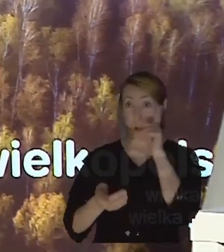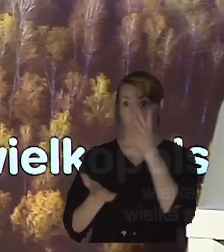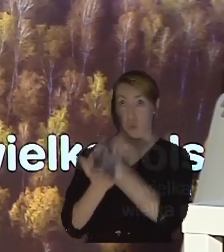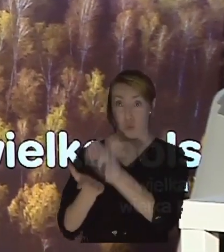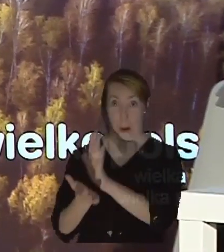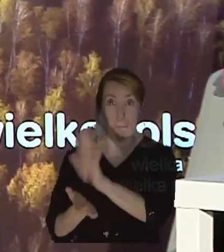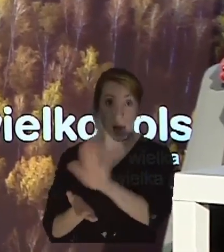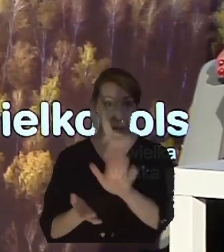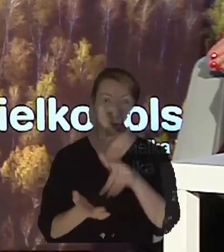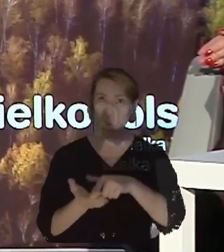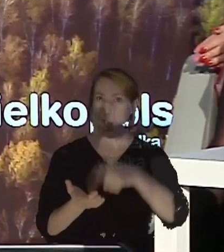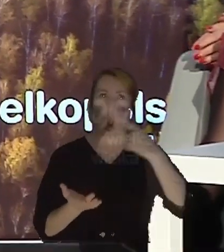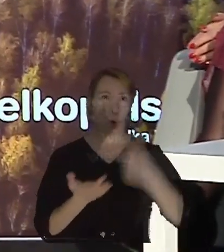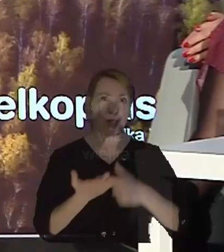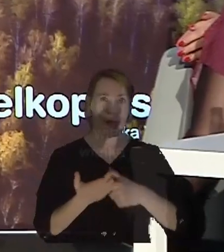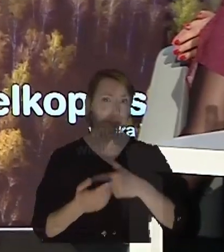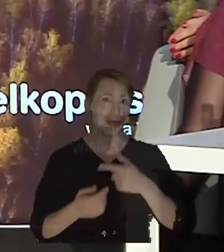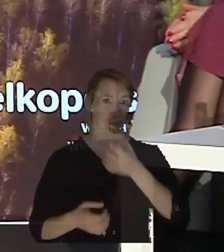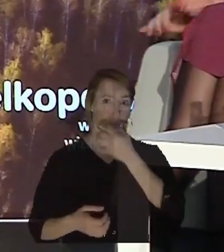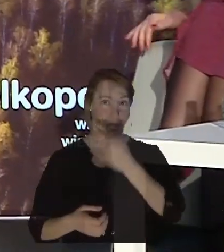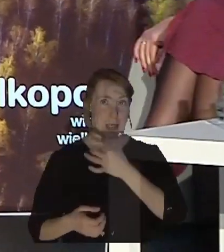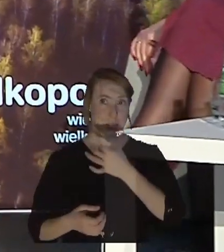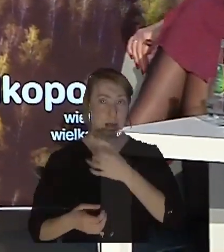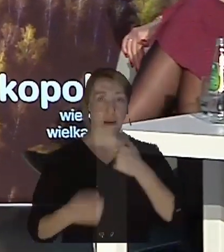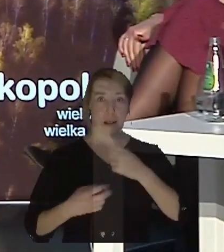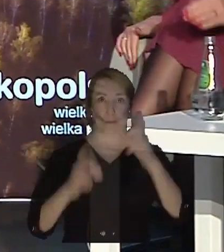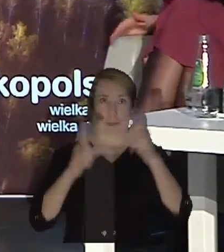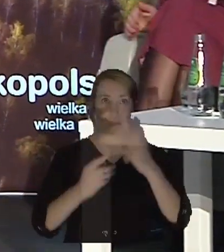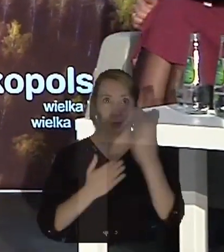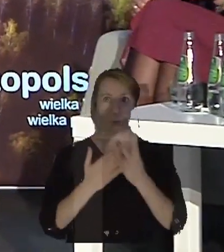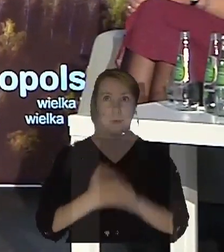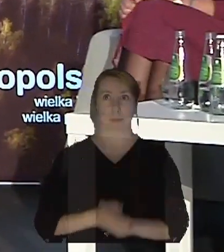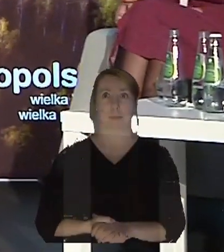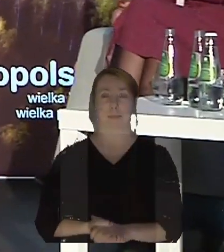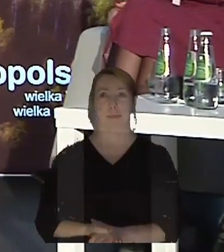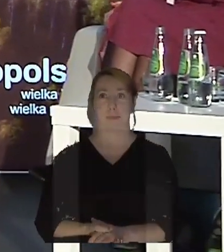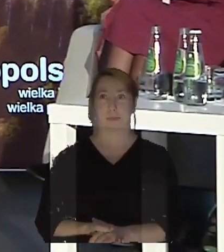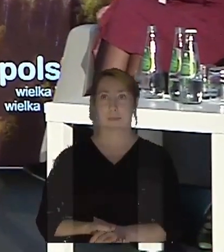ekranach. Jest to ostatnie pytanie, a ja zaczynam je czytać.